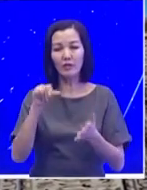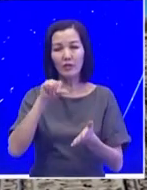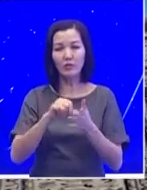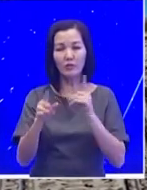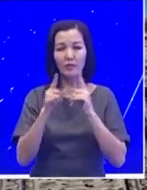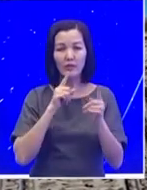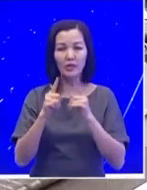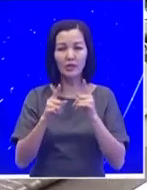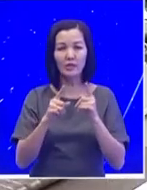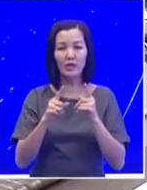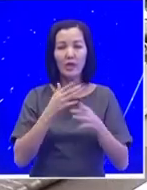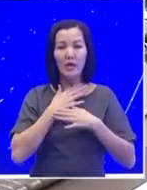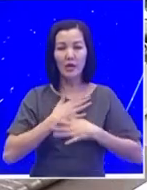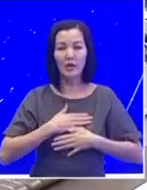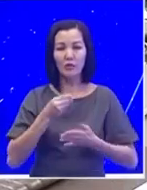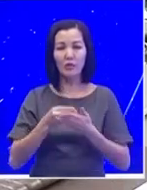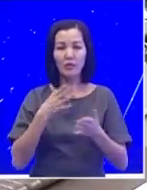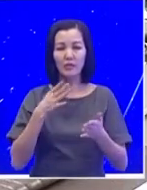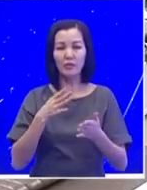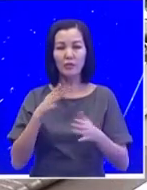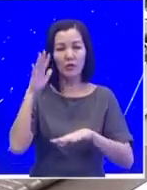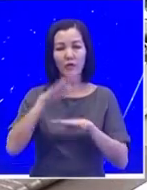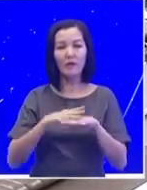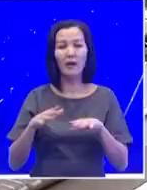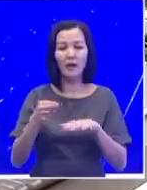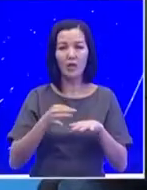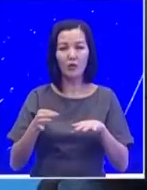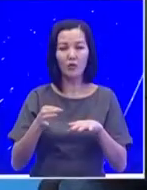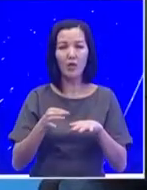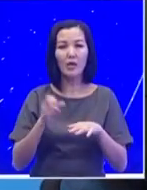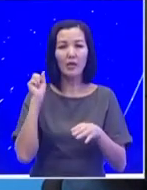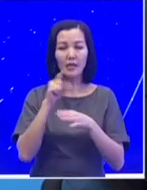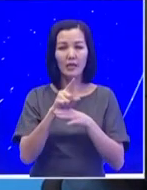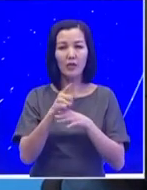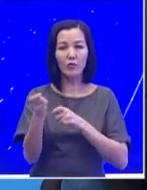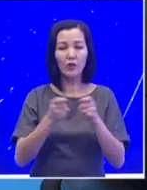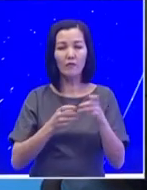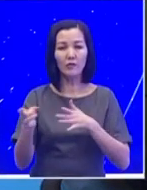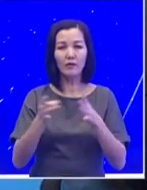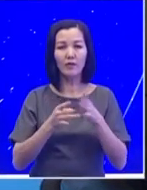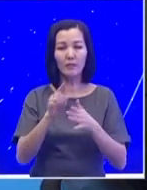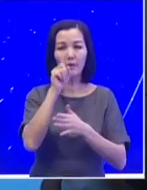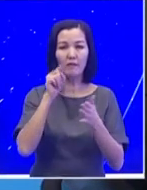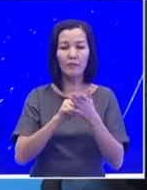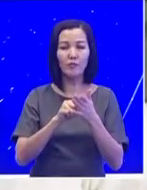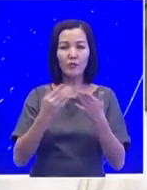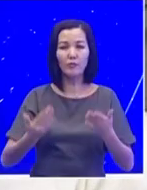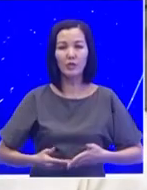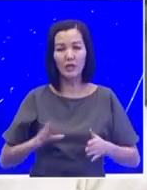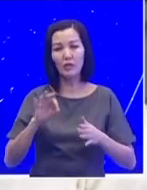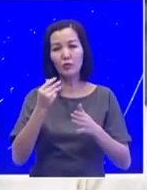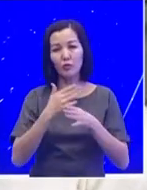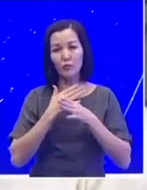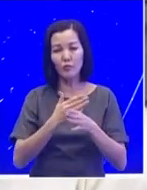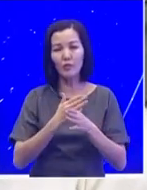Амандык Баталов дал положительную оценку работе главы Аксуйского района. Тем не менее, он дал ряд поручений руководству региона по вопросам жилья, социальной помощи,